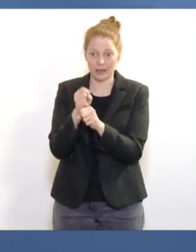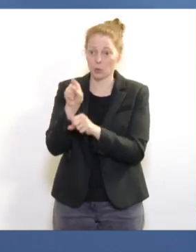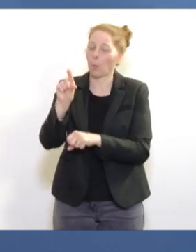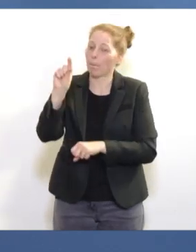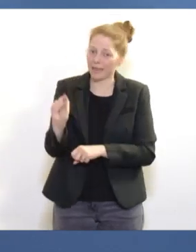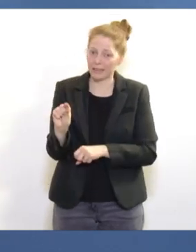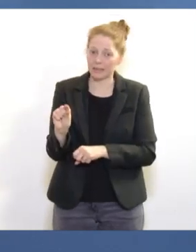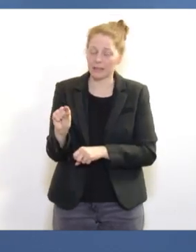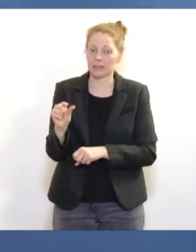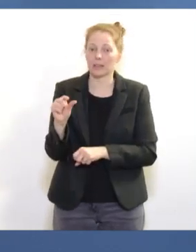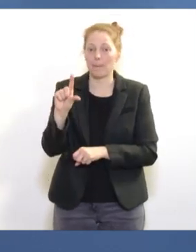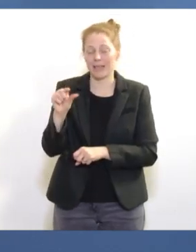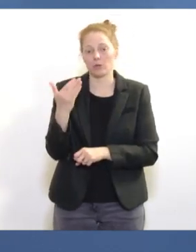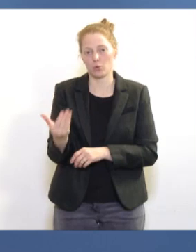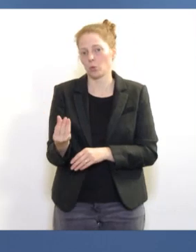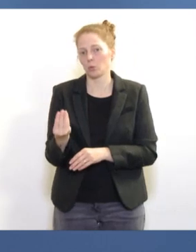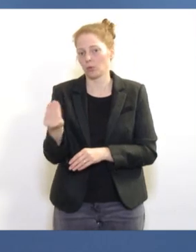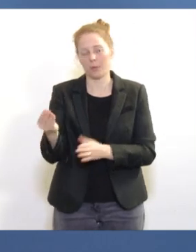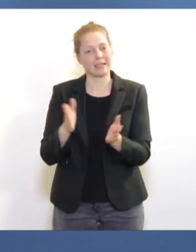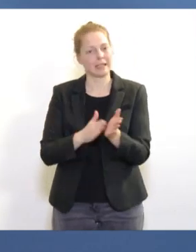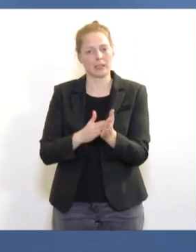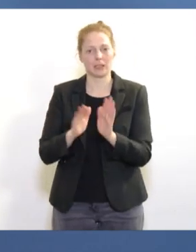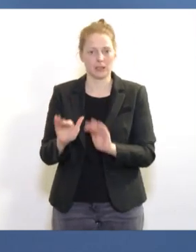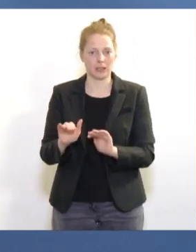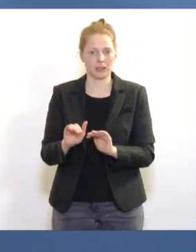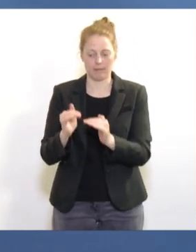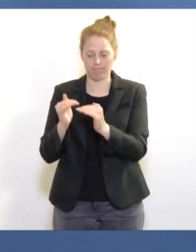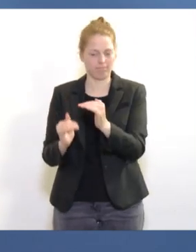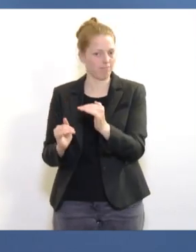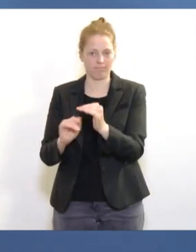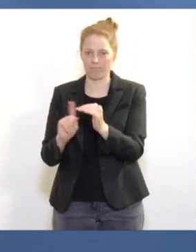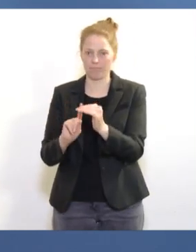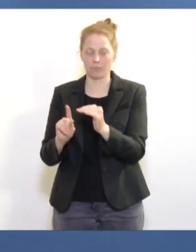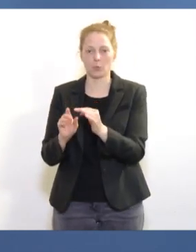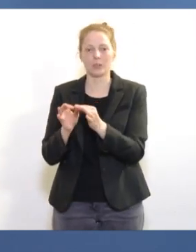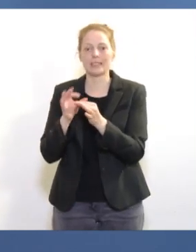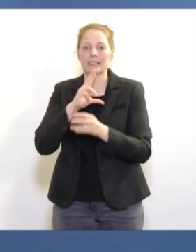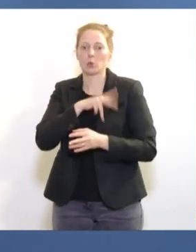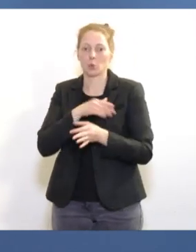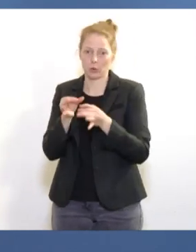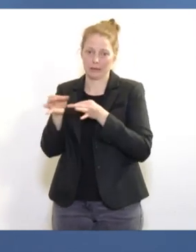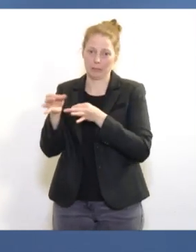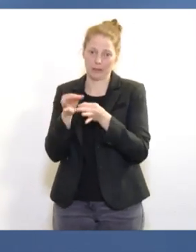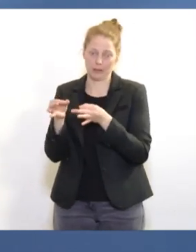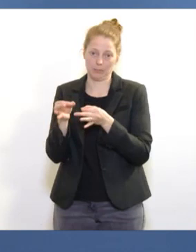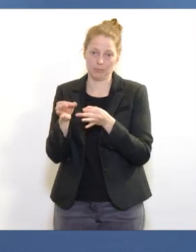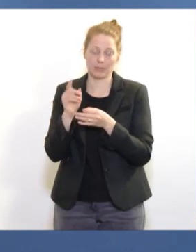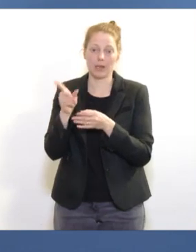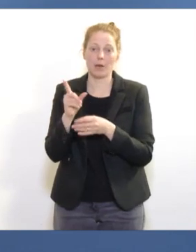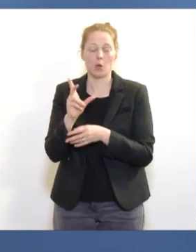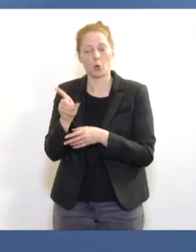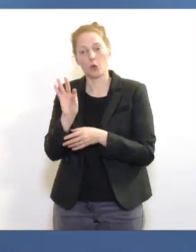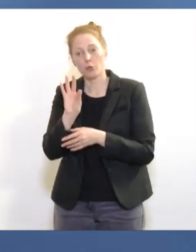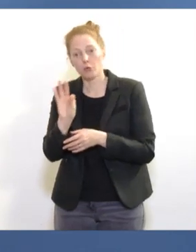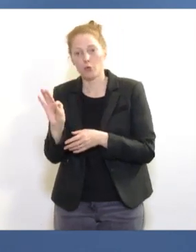kriegen, wie den sozialen Mindestlohn. Ganz klar, eine soziale Maßnahme, aber auch eine Maßnahme am